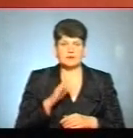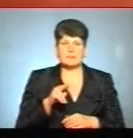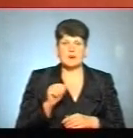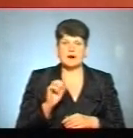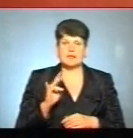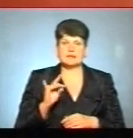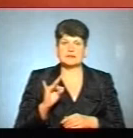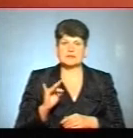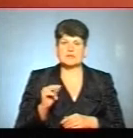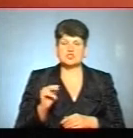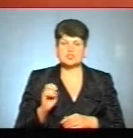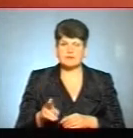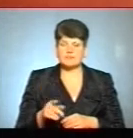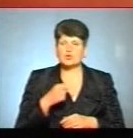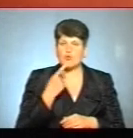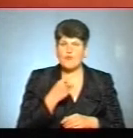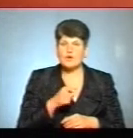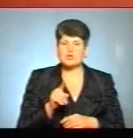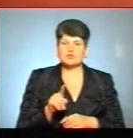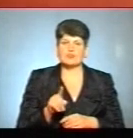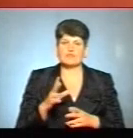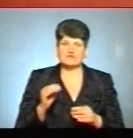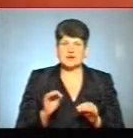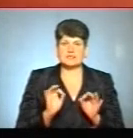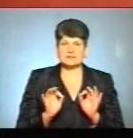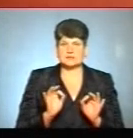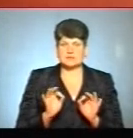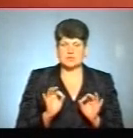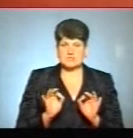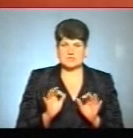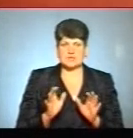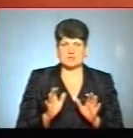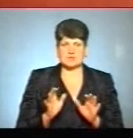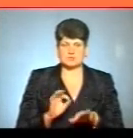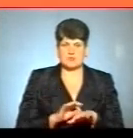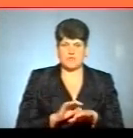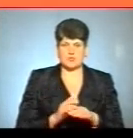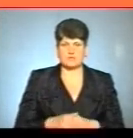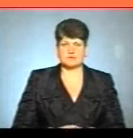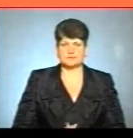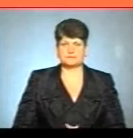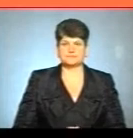Паничева з цього приводу, тому що він говорить про дещо вже стабілізацію тенденцій щодо захворюваності.